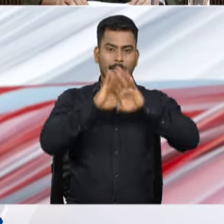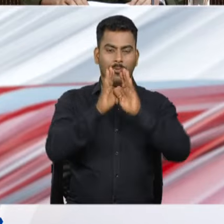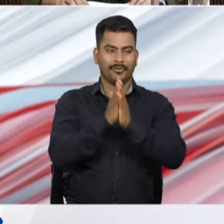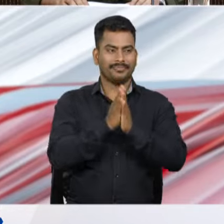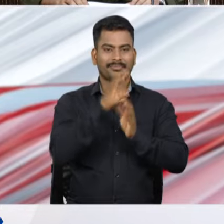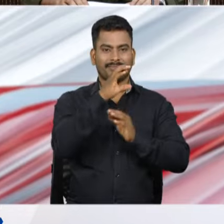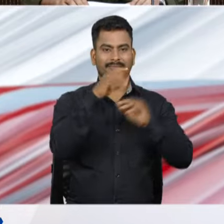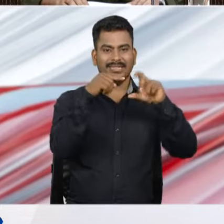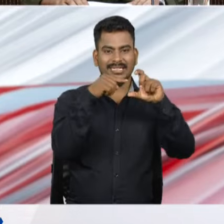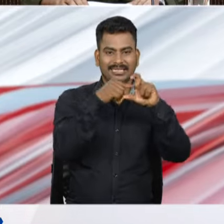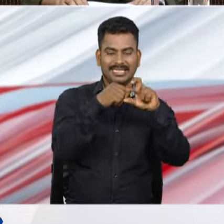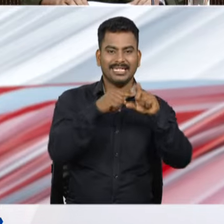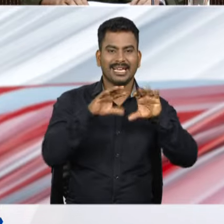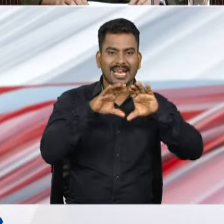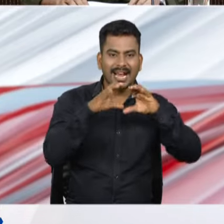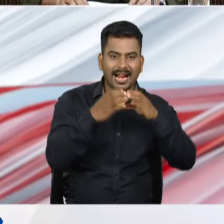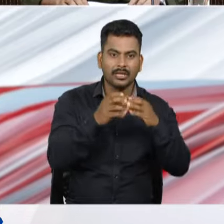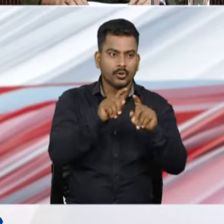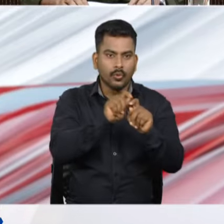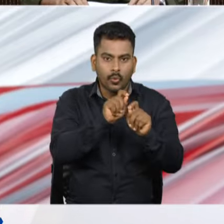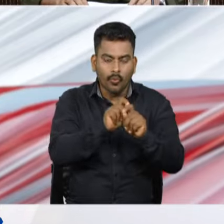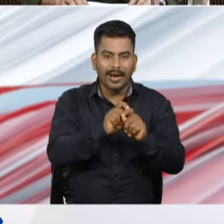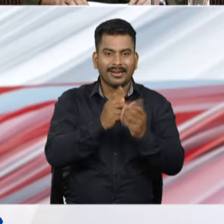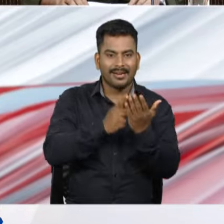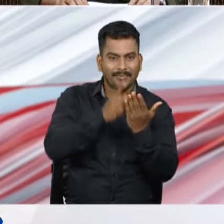40 മാർക്കിൻ്റെ എഴുത്തു പരീക്ഷ വിജയിക്കുവാൻ ഓരോ വിഷയത്തിനും